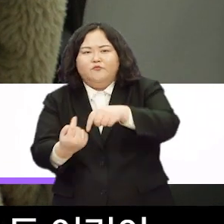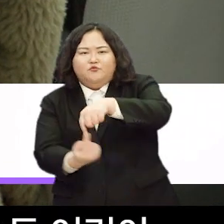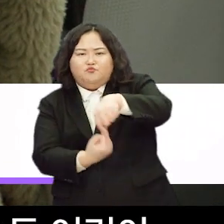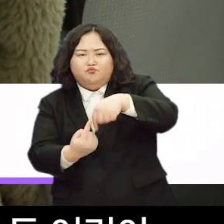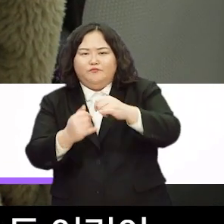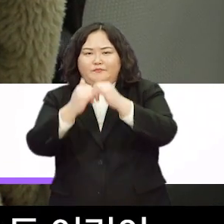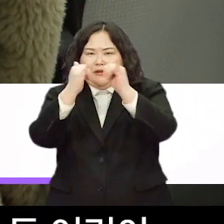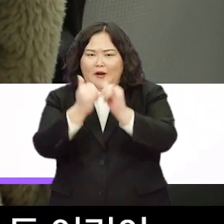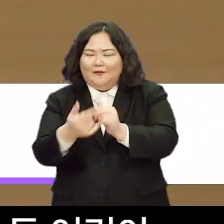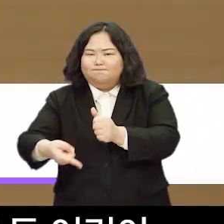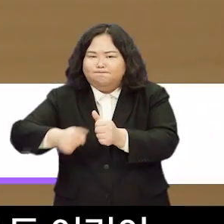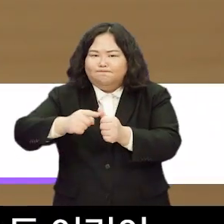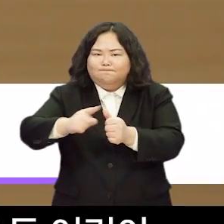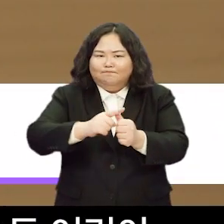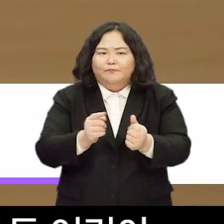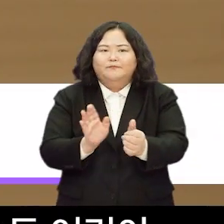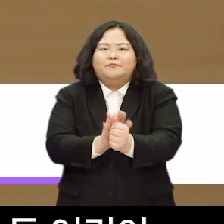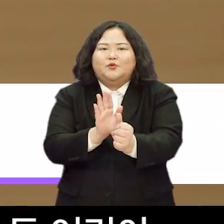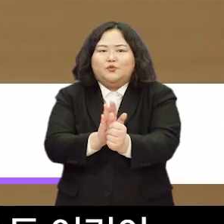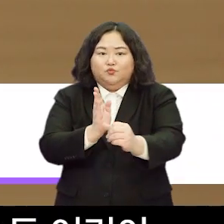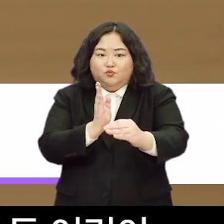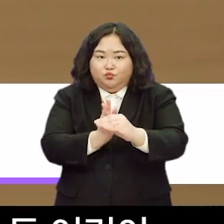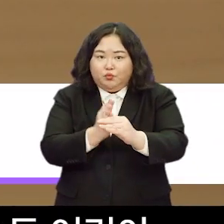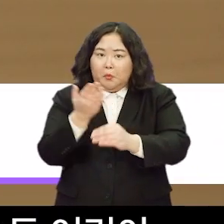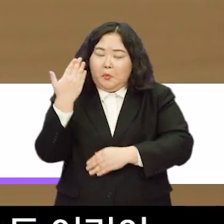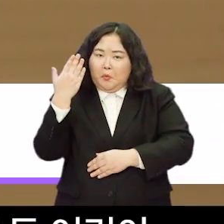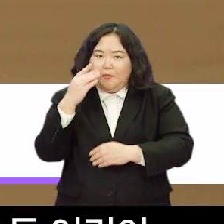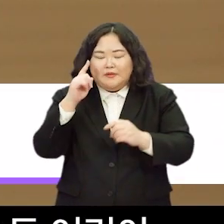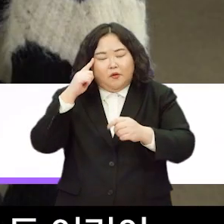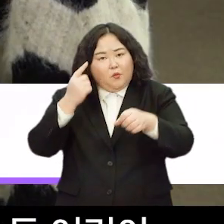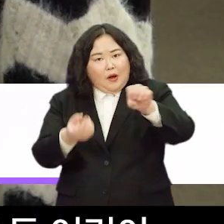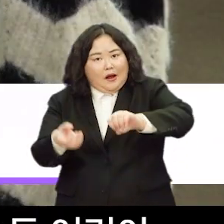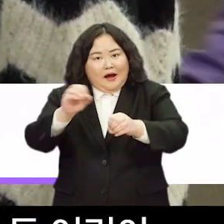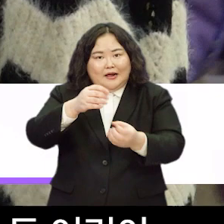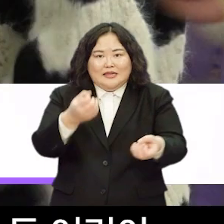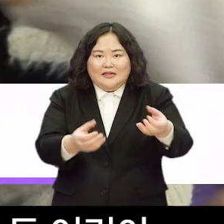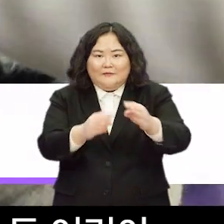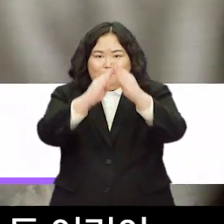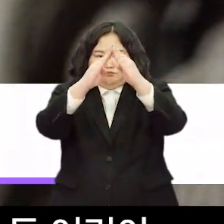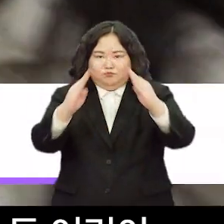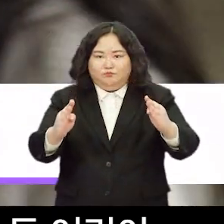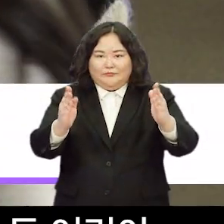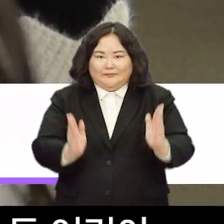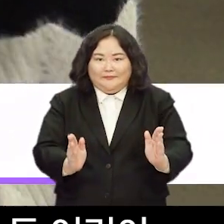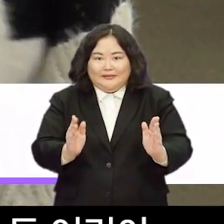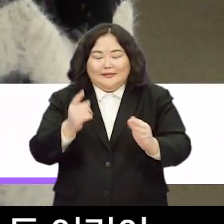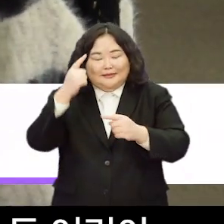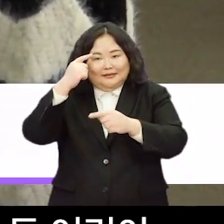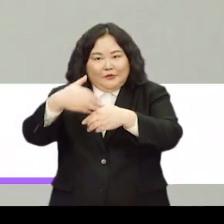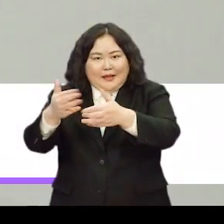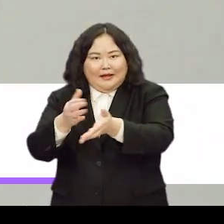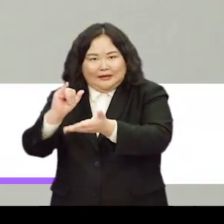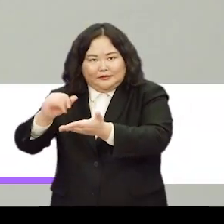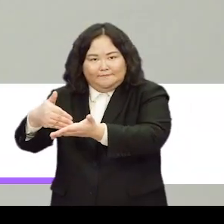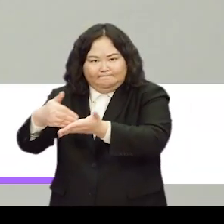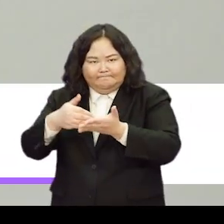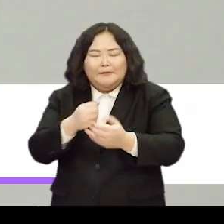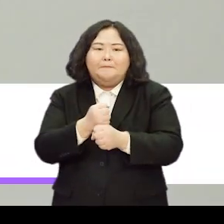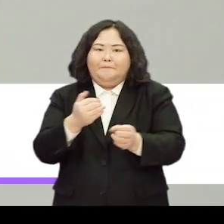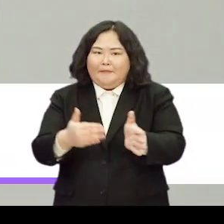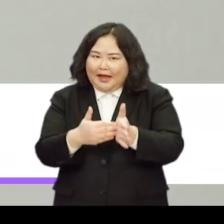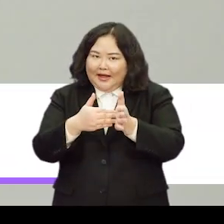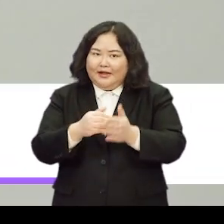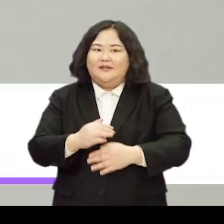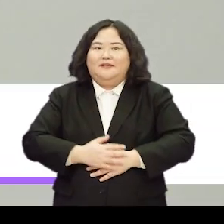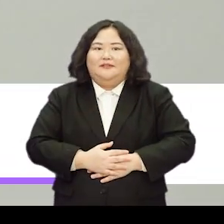운영하며 아동에게 다양한 사회참여 기회를 제공하고 있으며 지난해에는 과학실험부스 등 어린이 기획단의